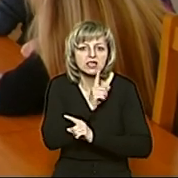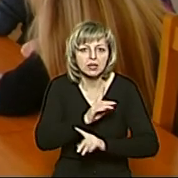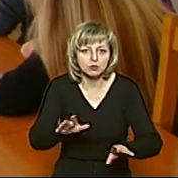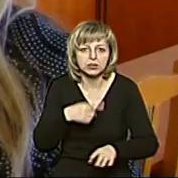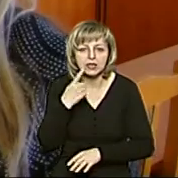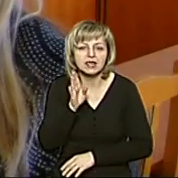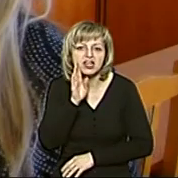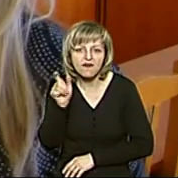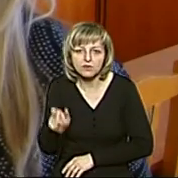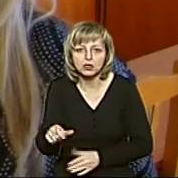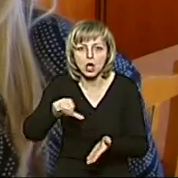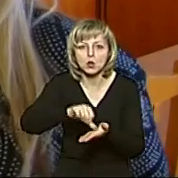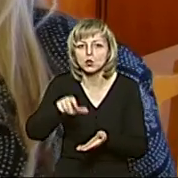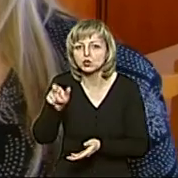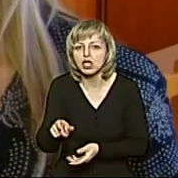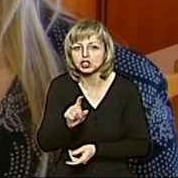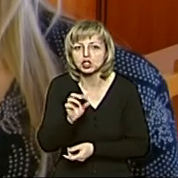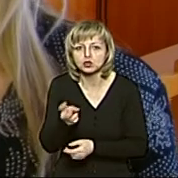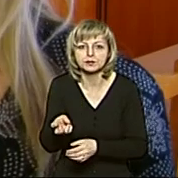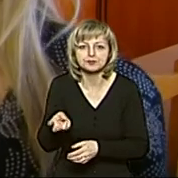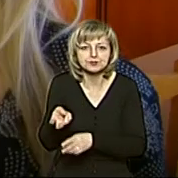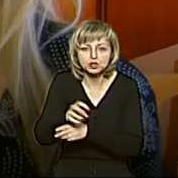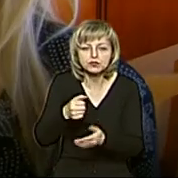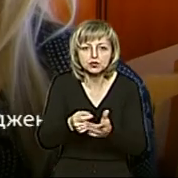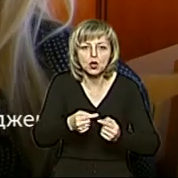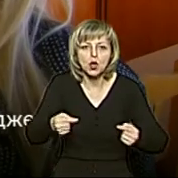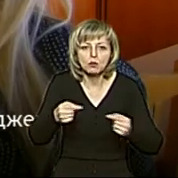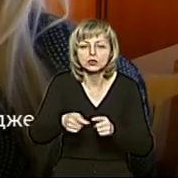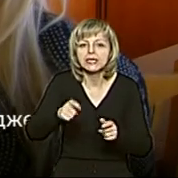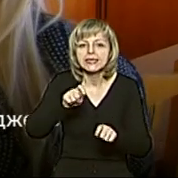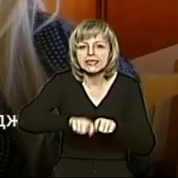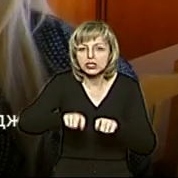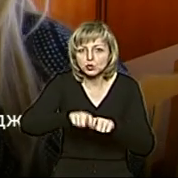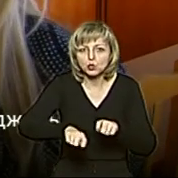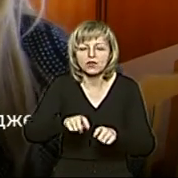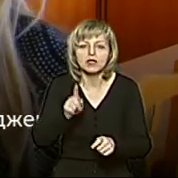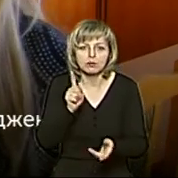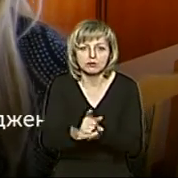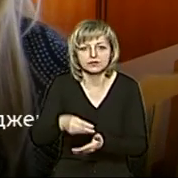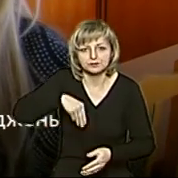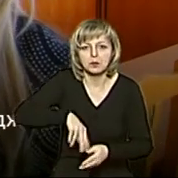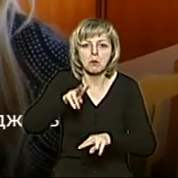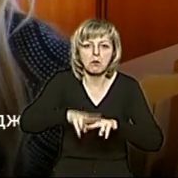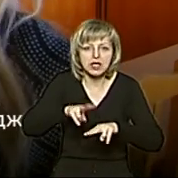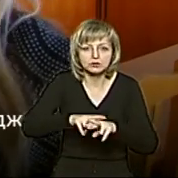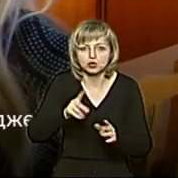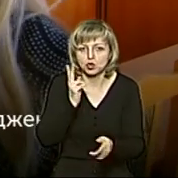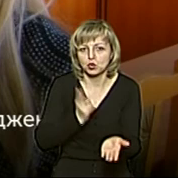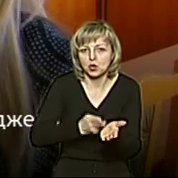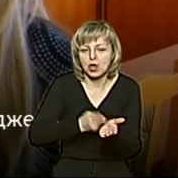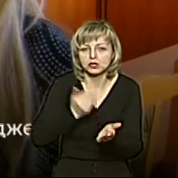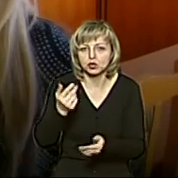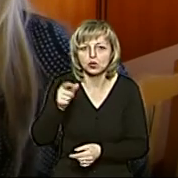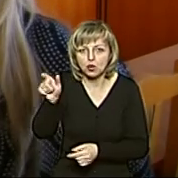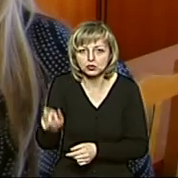вона. Учасник для того, щоб пройшов до пункту тестування, повинен мати при собі паспорт, який посвідчує особу,